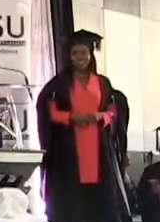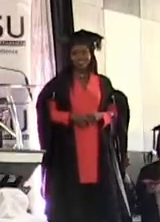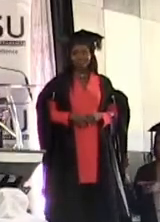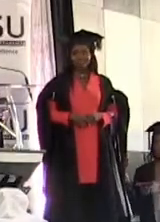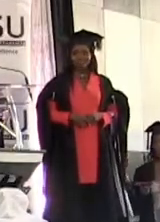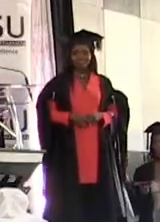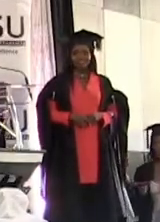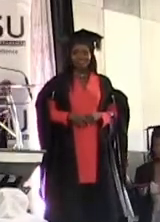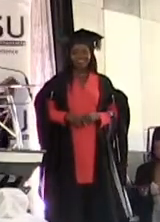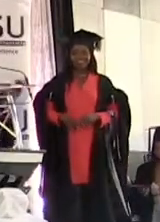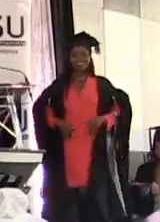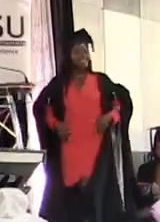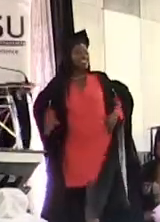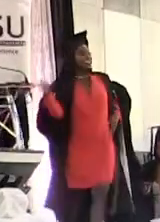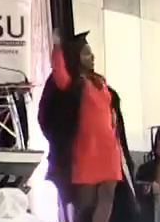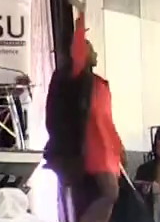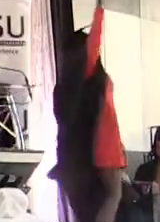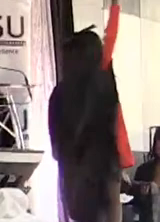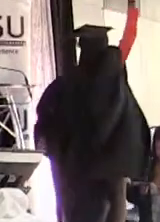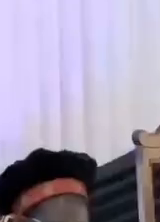Lata Sinenhlanhla.